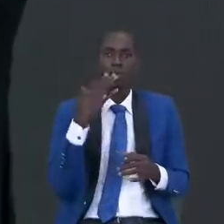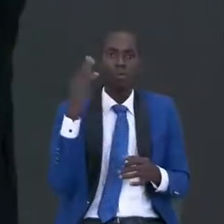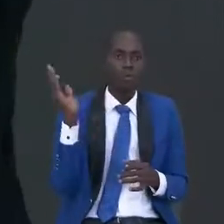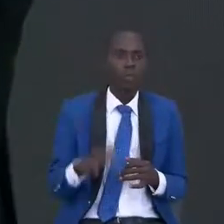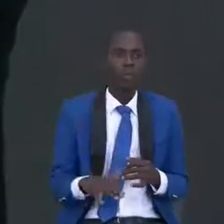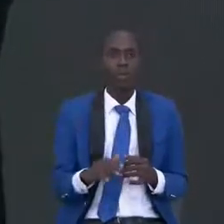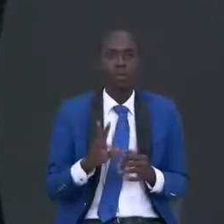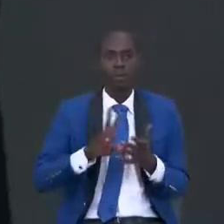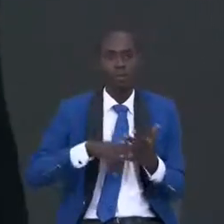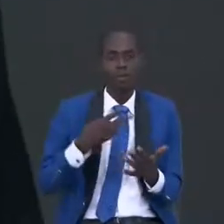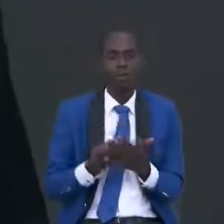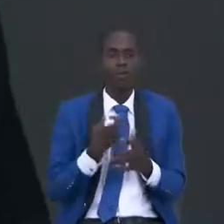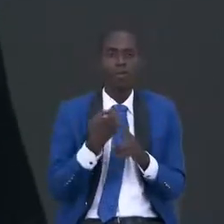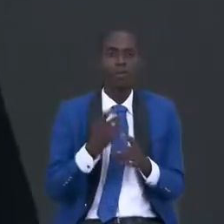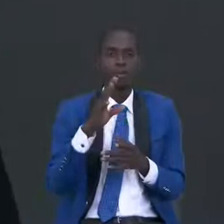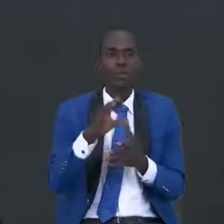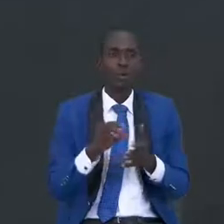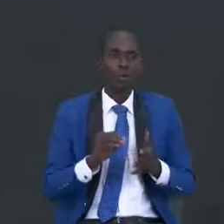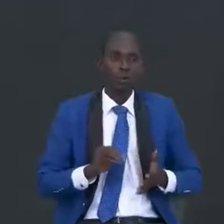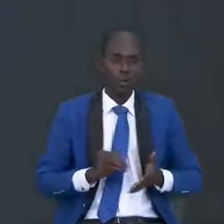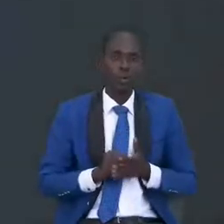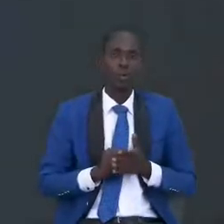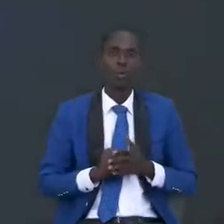votre fermeté,